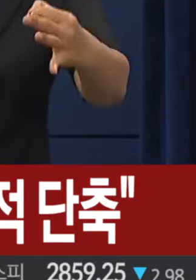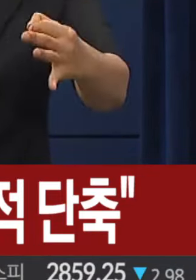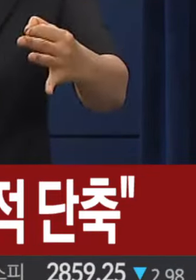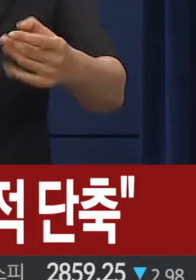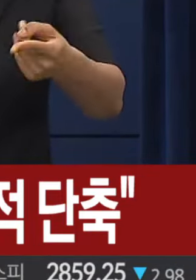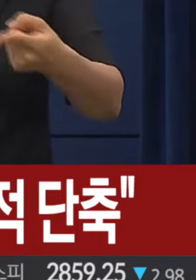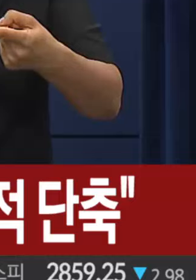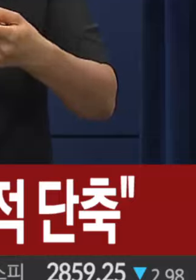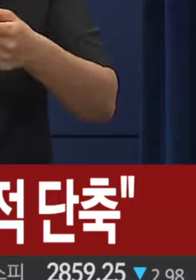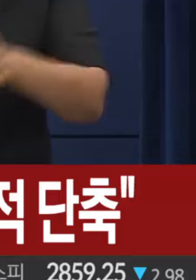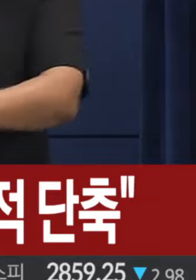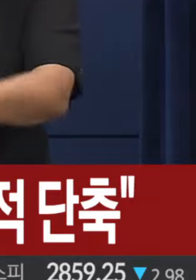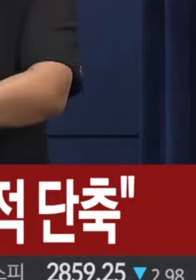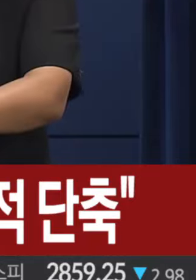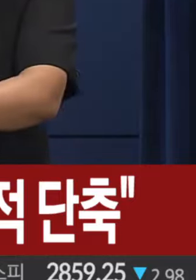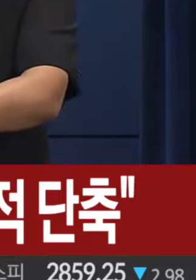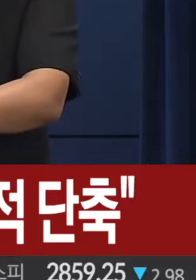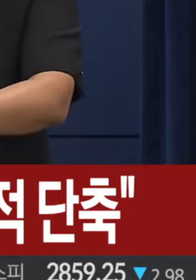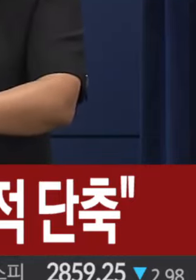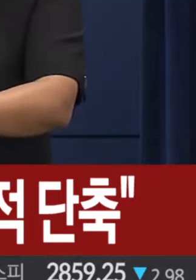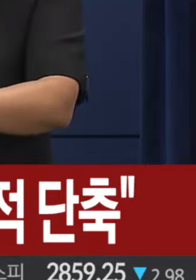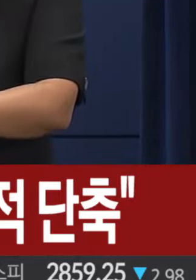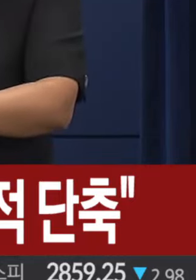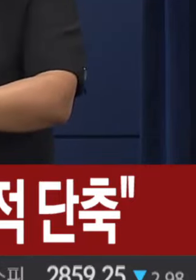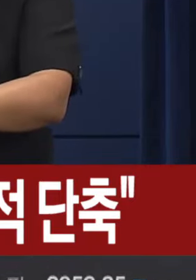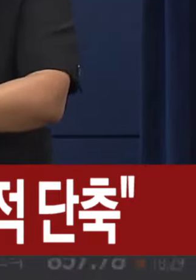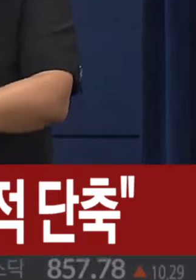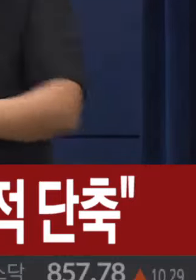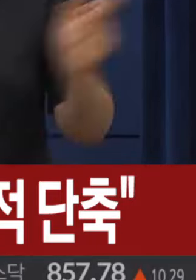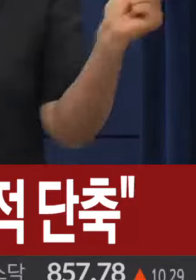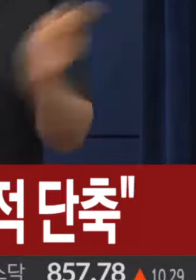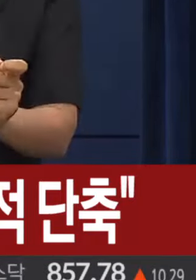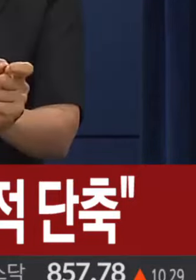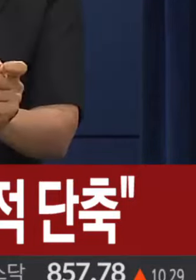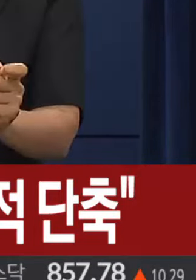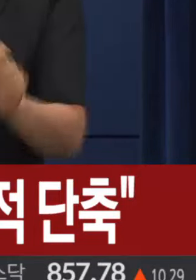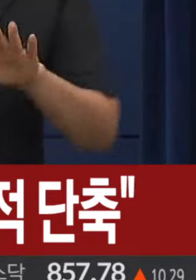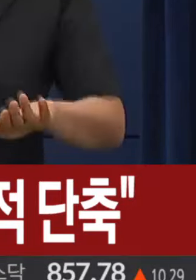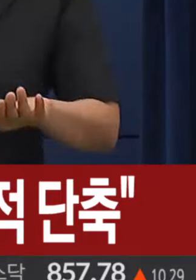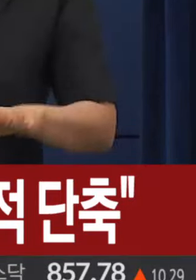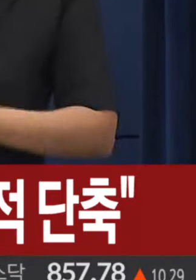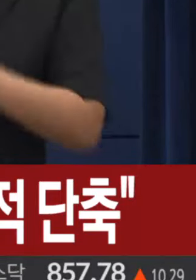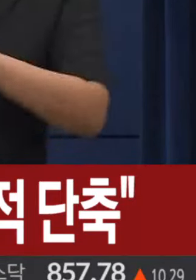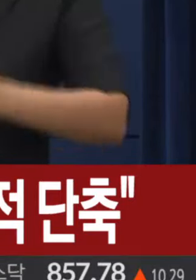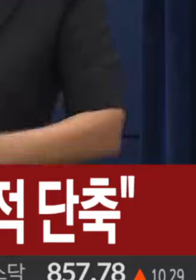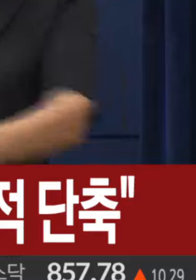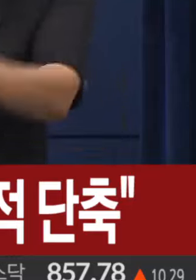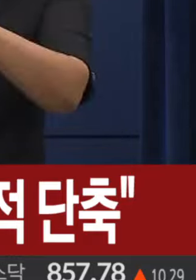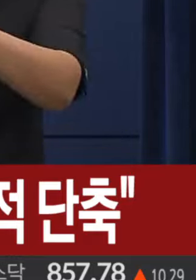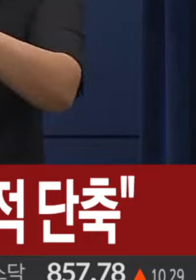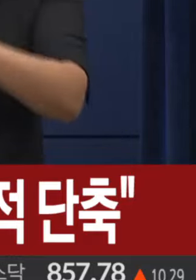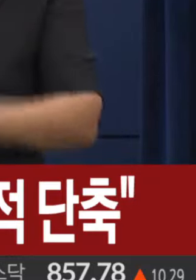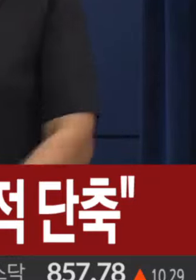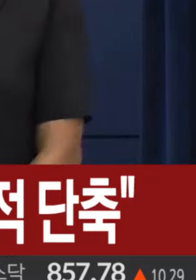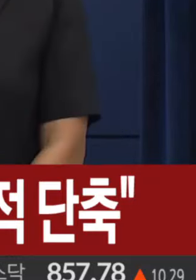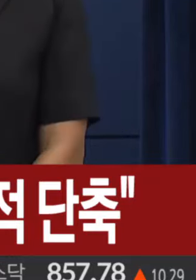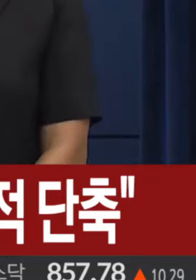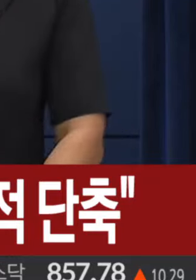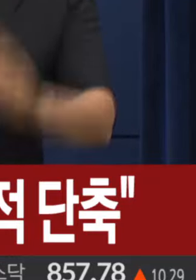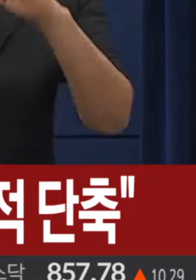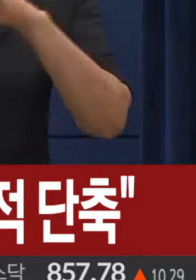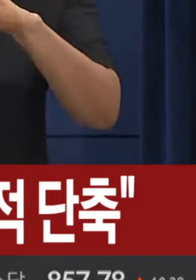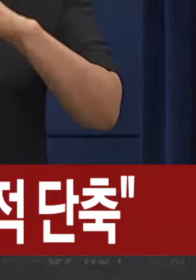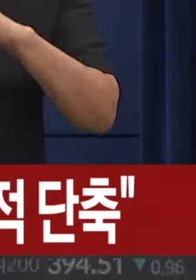상한을 24시간에서 30시간 내로 단축하는 시범사업이 진행되고 있습니다. 이에